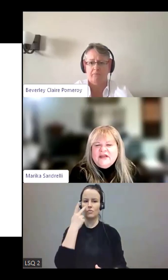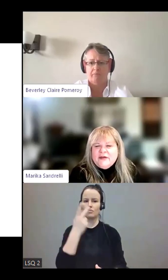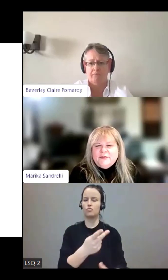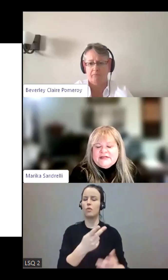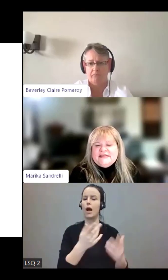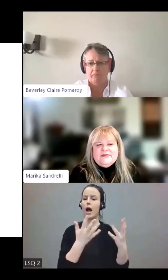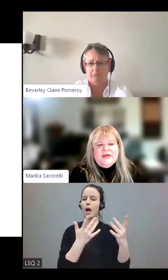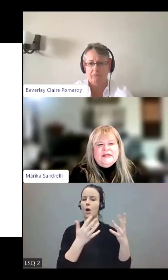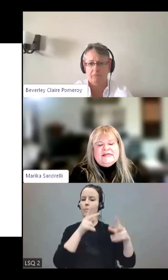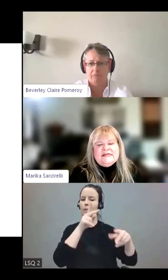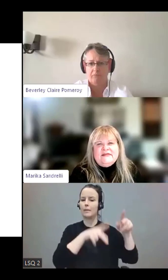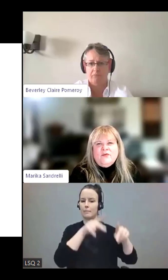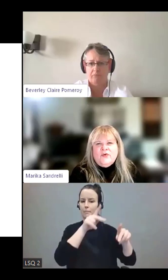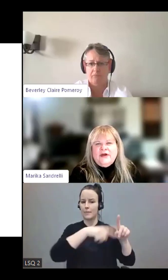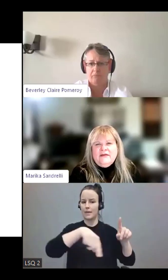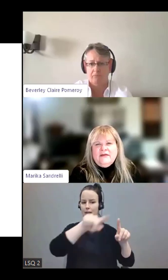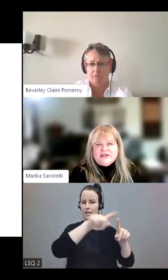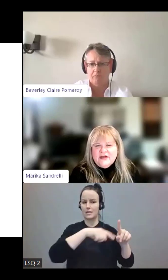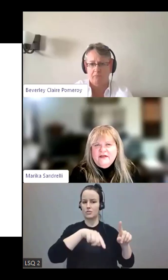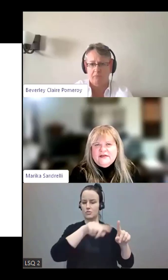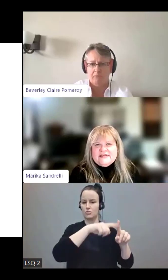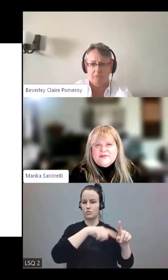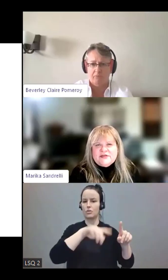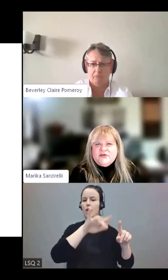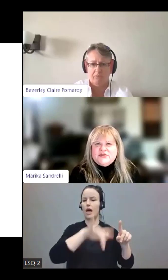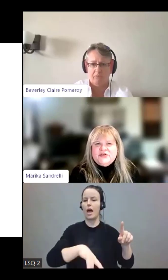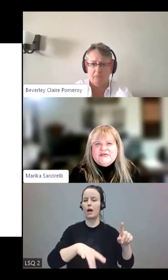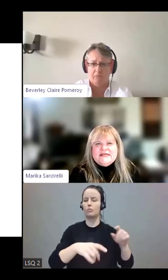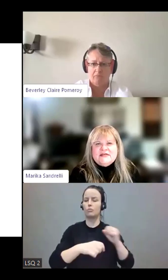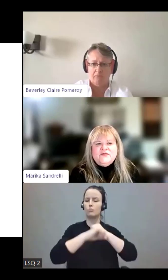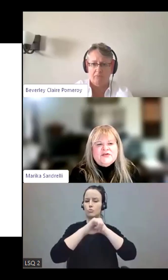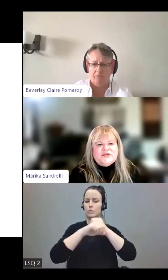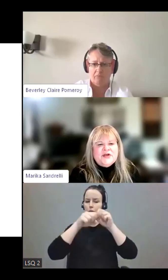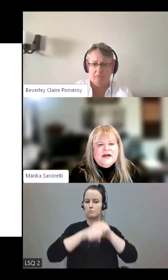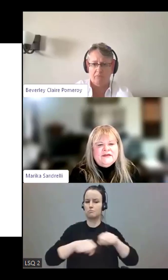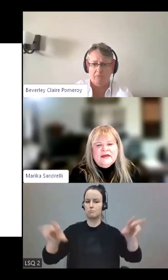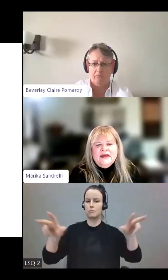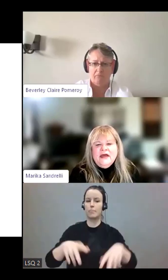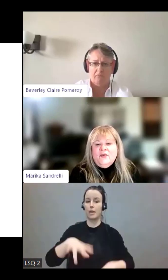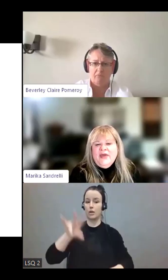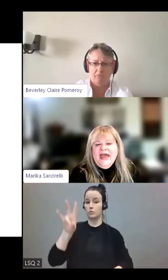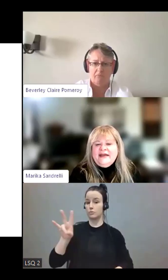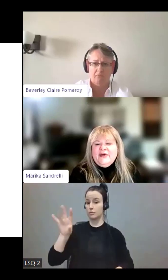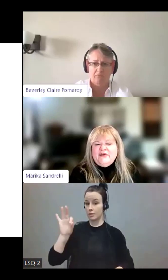on a 79 participants qui travaillent dans les soins de santé,